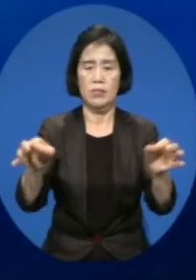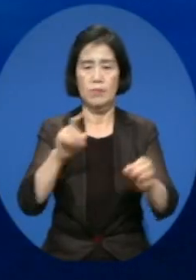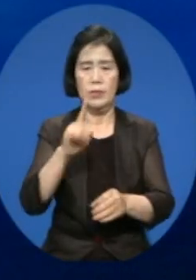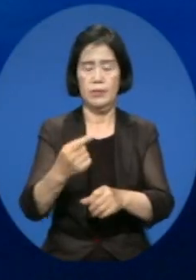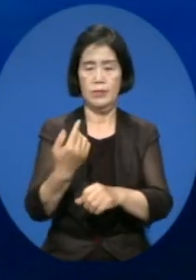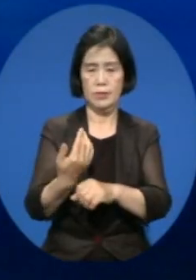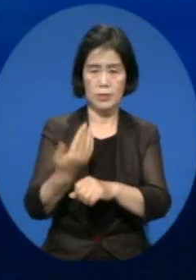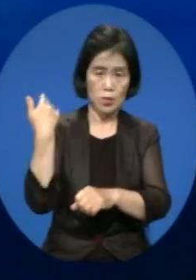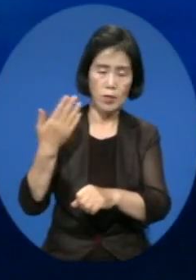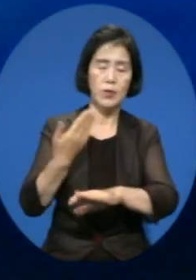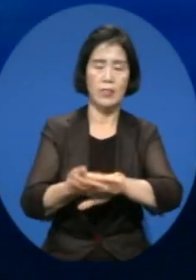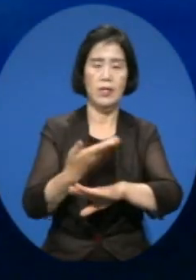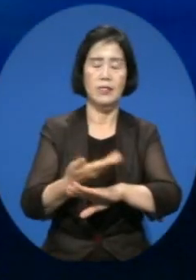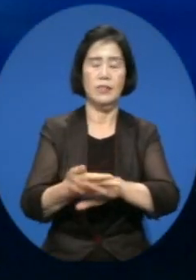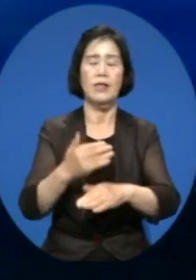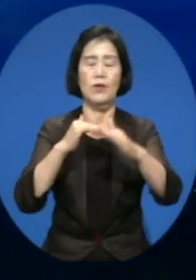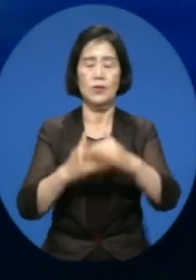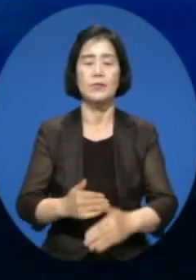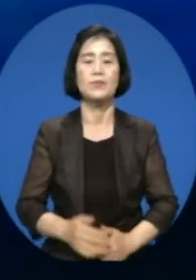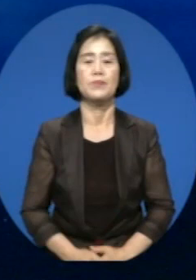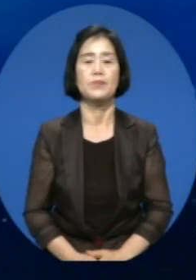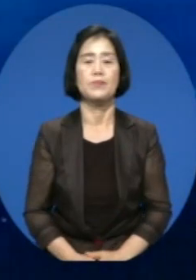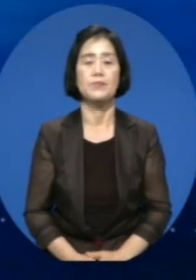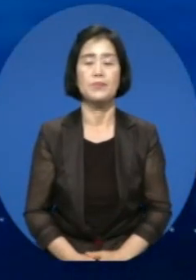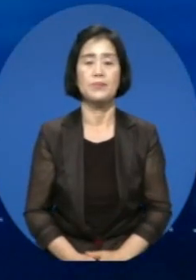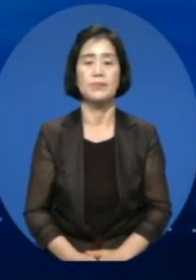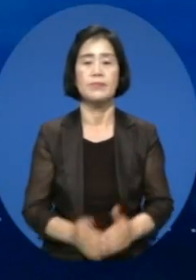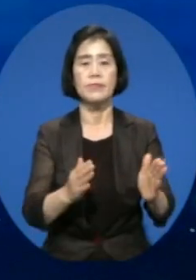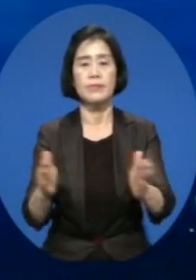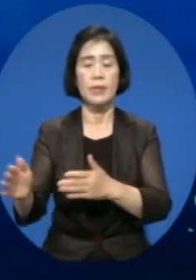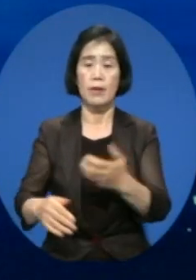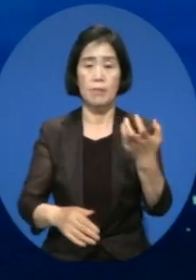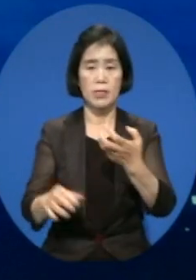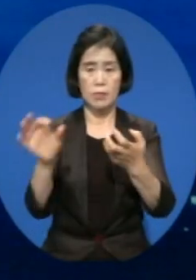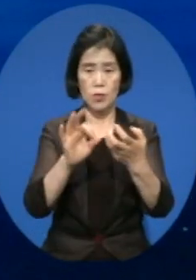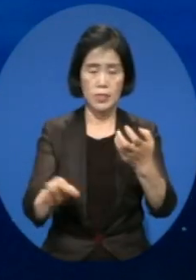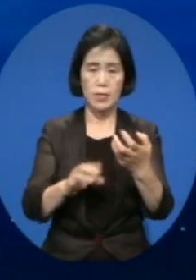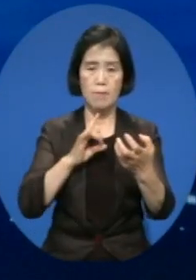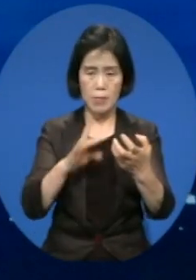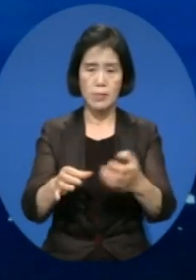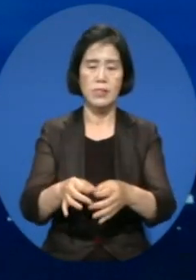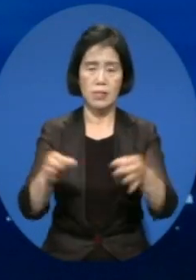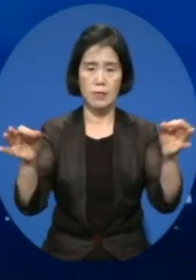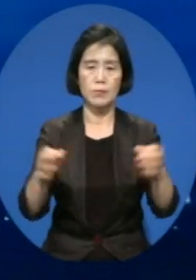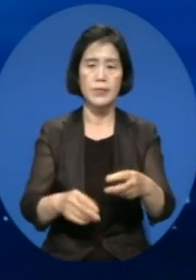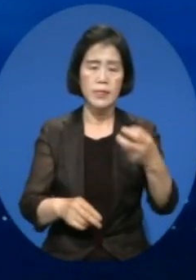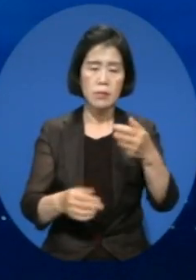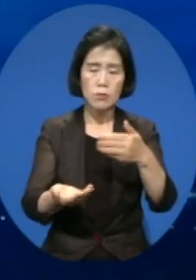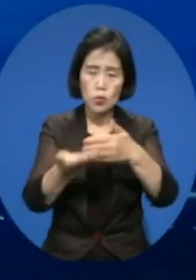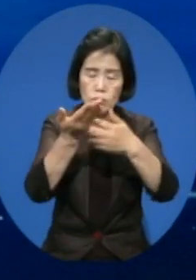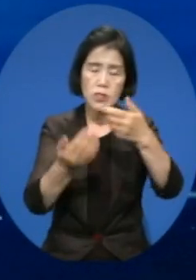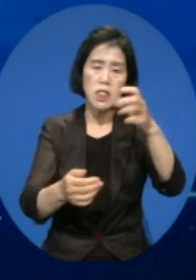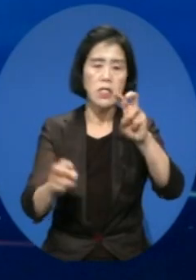어떻게 달라졌는지 자세하게 설명을 해드렸는데, 그런데 말씀드린 대로 80%에게만 지급을 하기로 했습니다. 즉, 20%에는